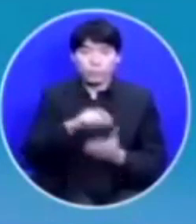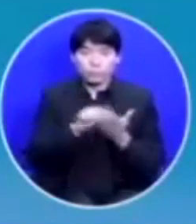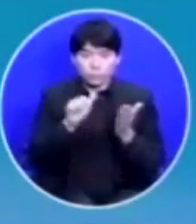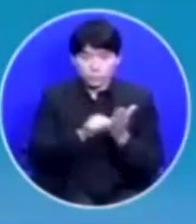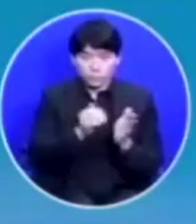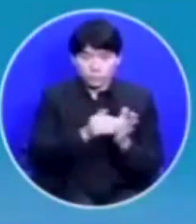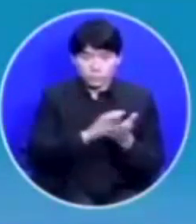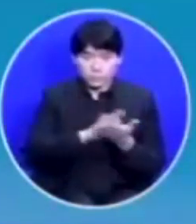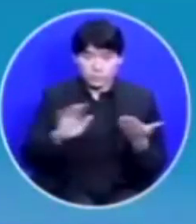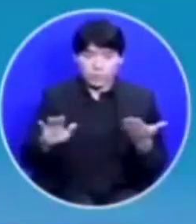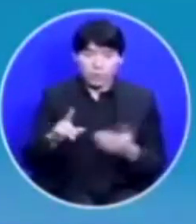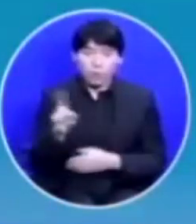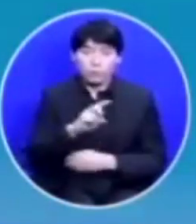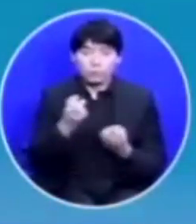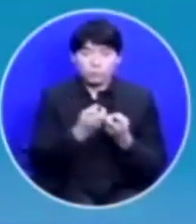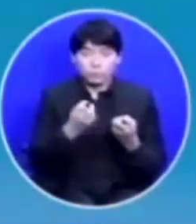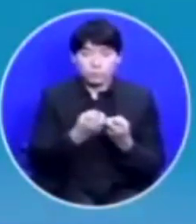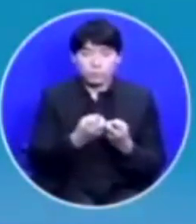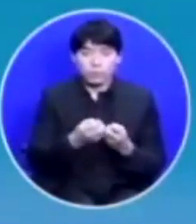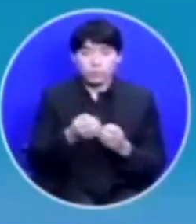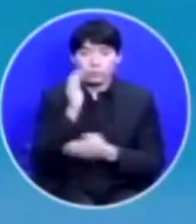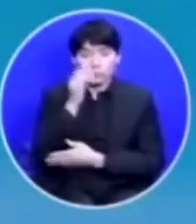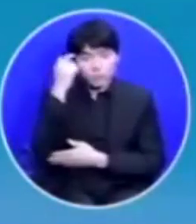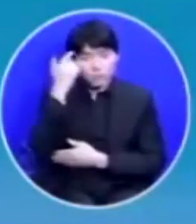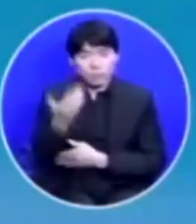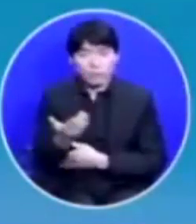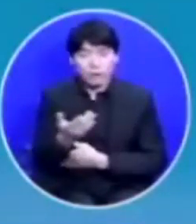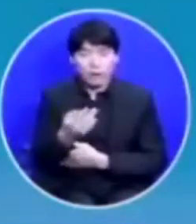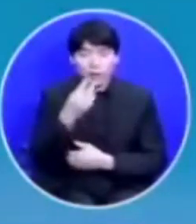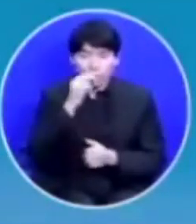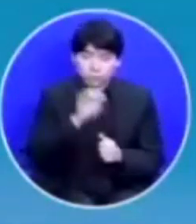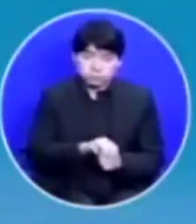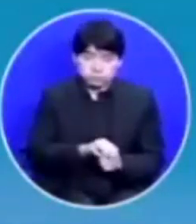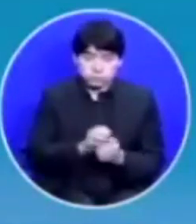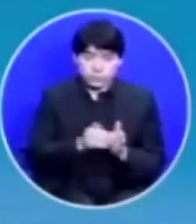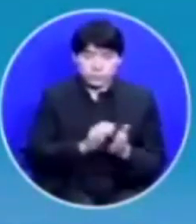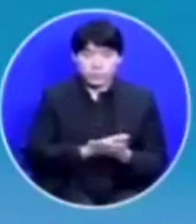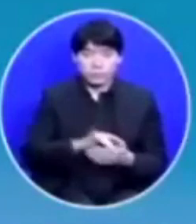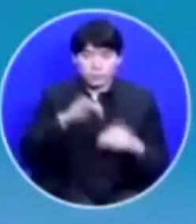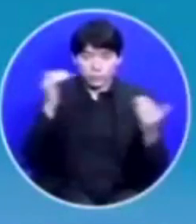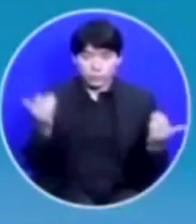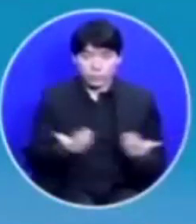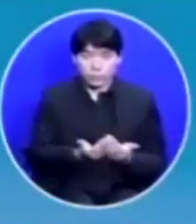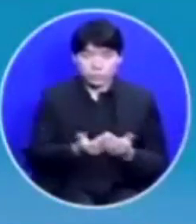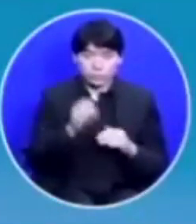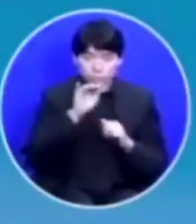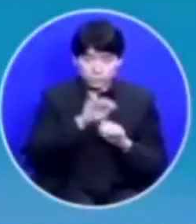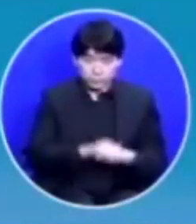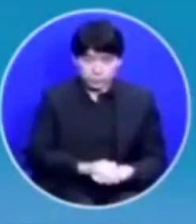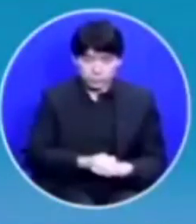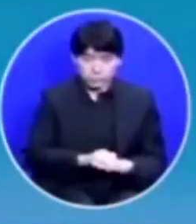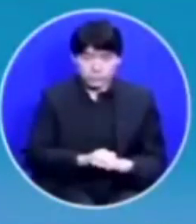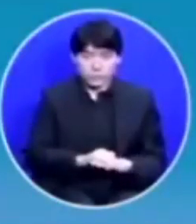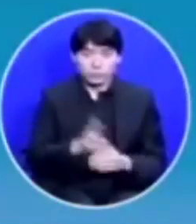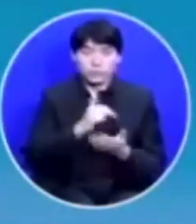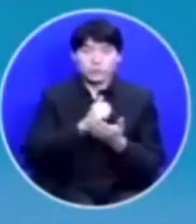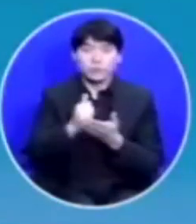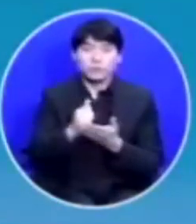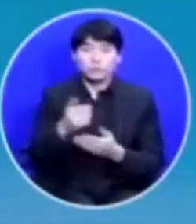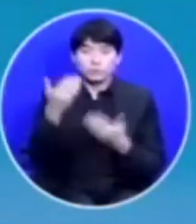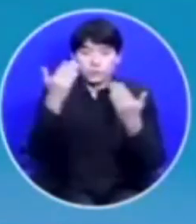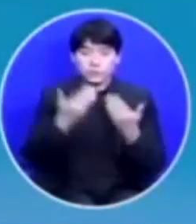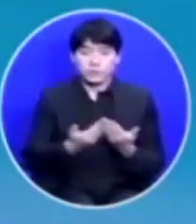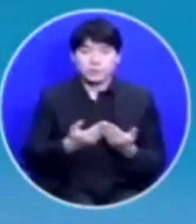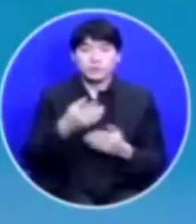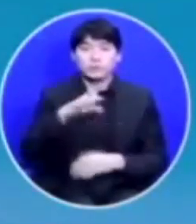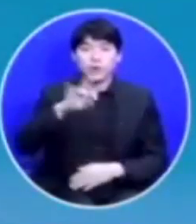도대체 어떻게 주위 돼 설교를 1 그래서 다 접어 놓고 주님이 주시는 처음의 마음 주님이